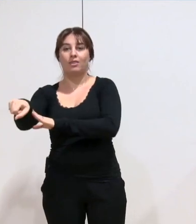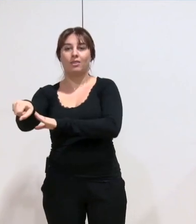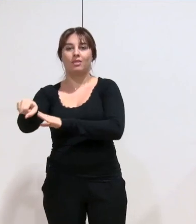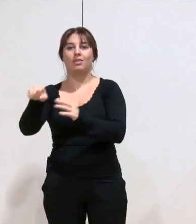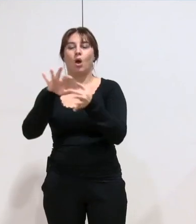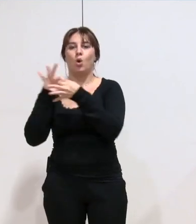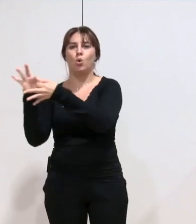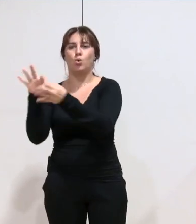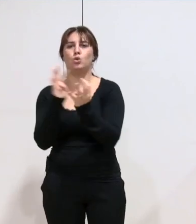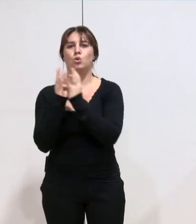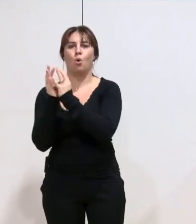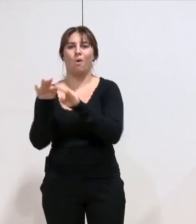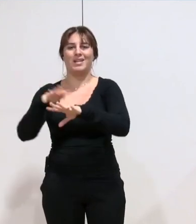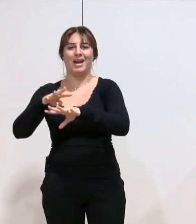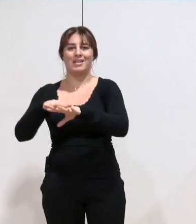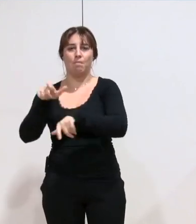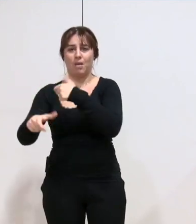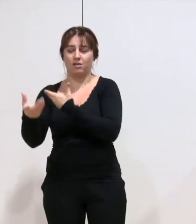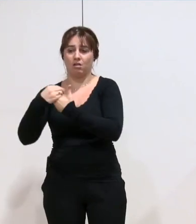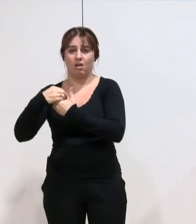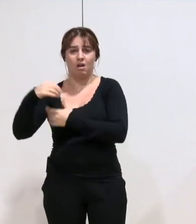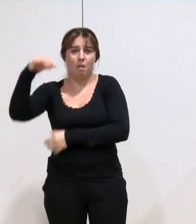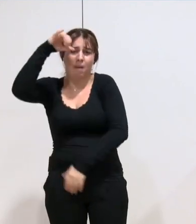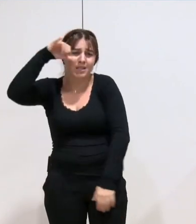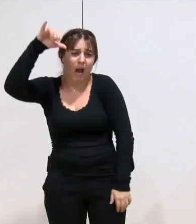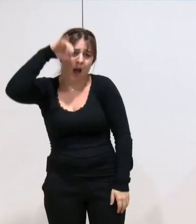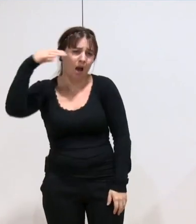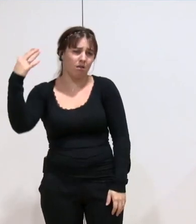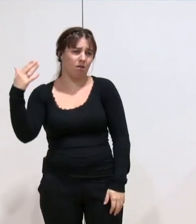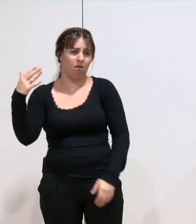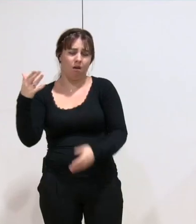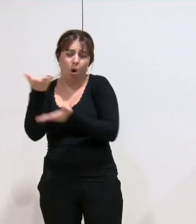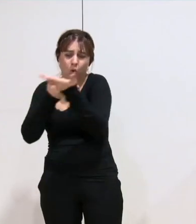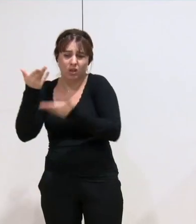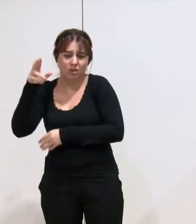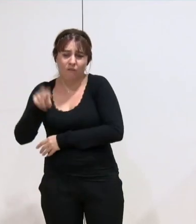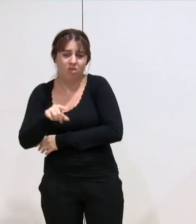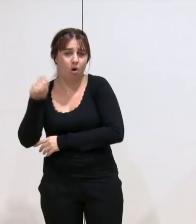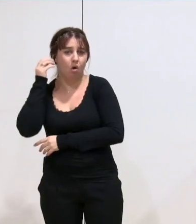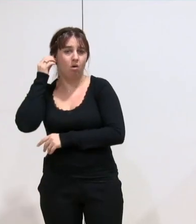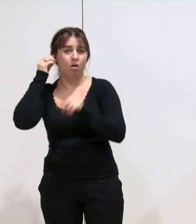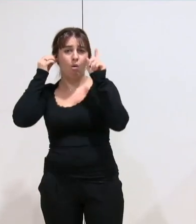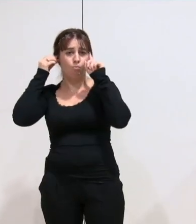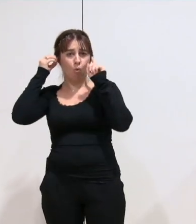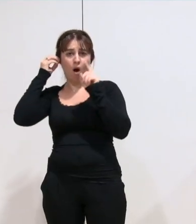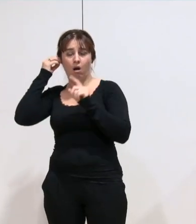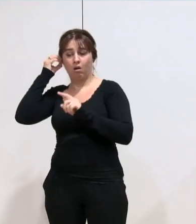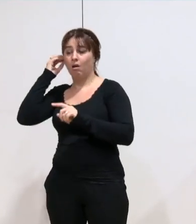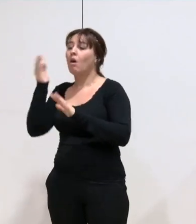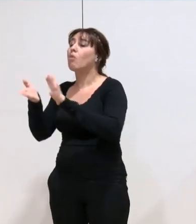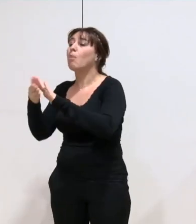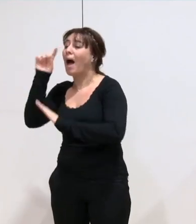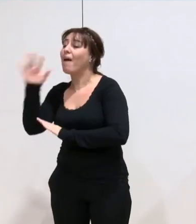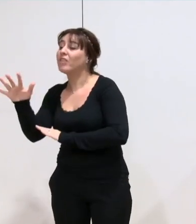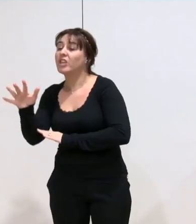habitants, qui parlent d'une mascarade de concertation. Mascarade parce que on leur demande leur avis, ils le donnent et on leur